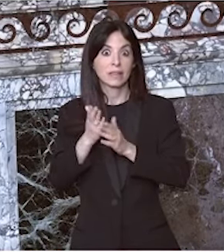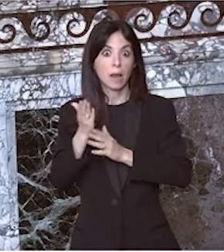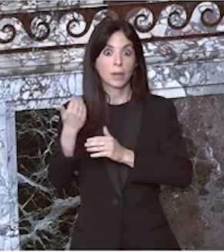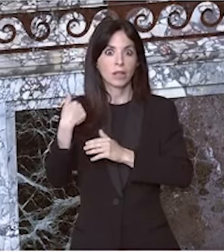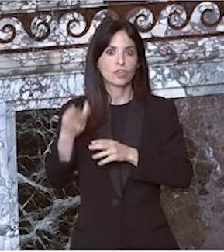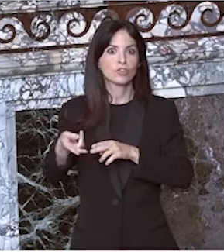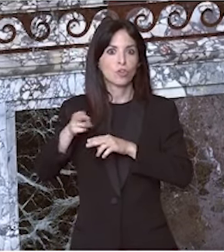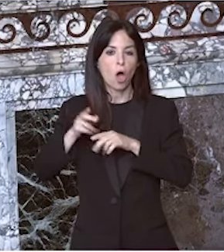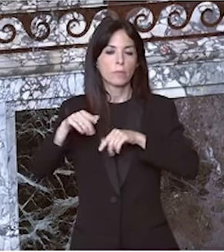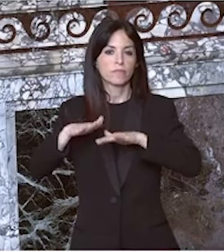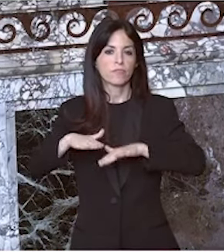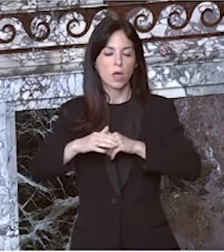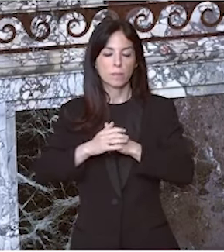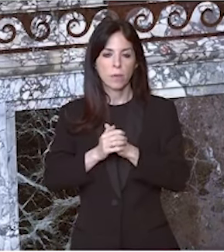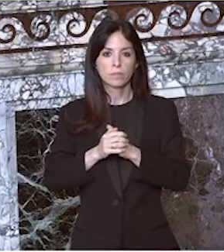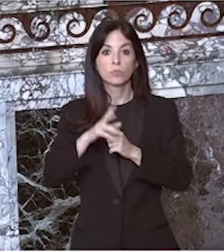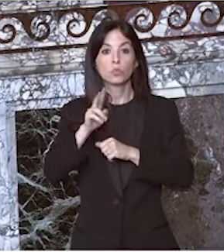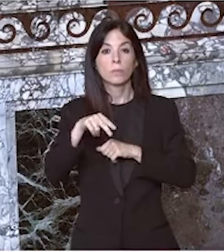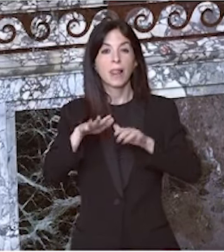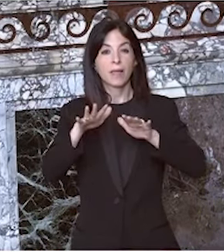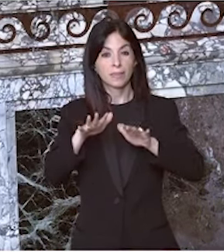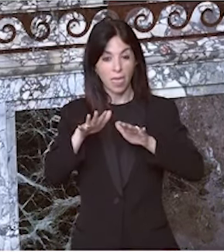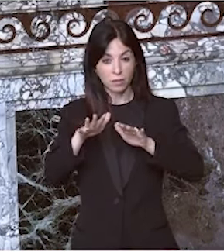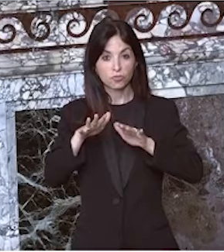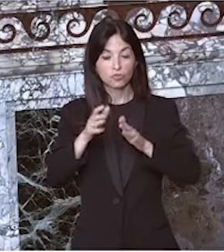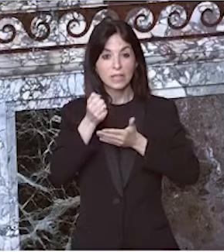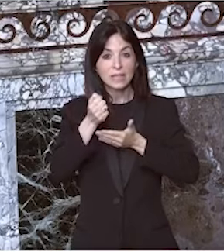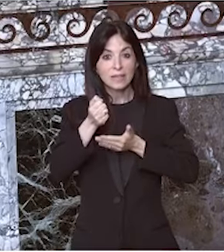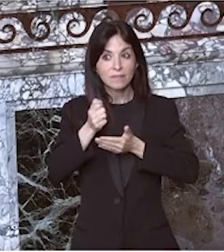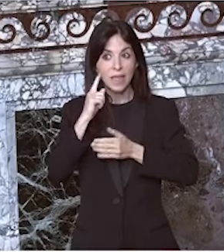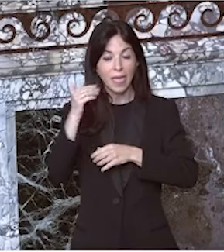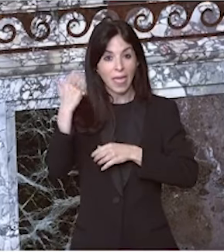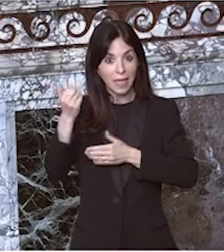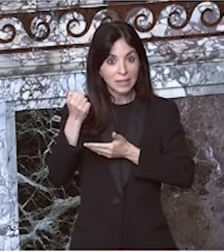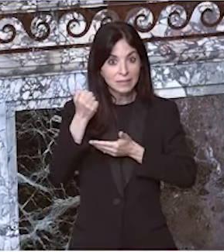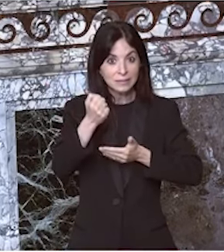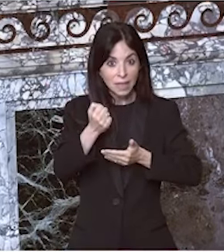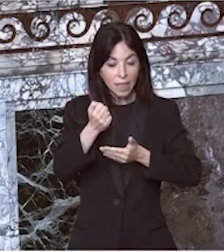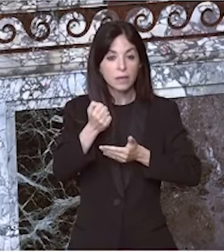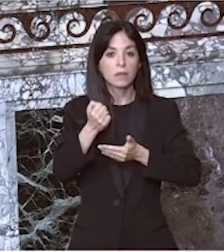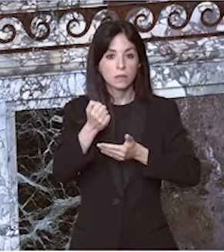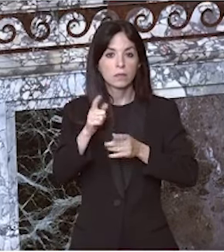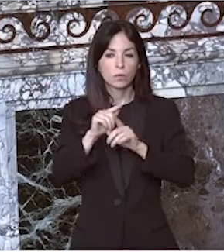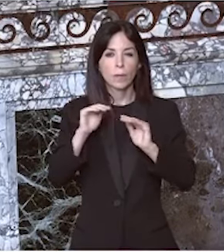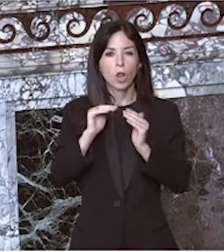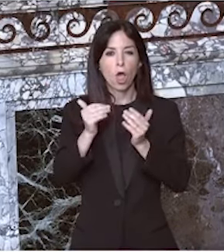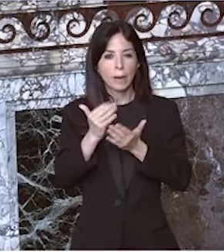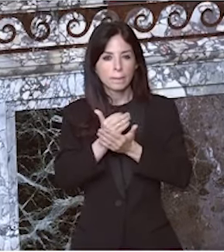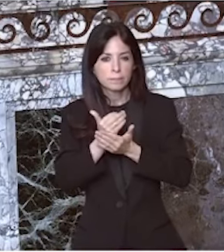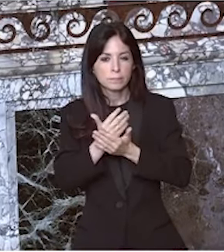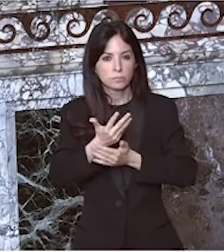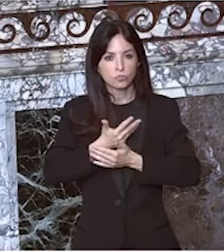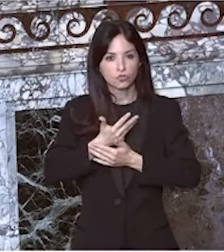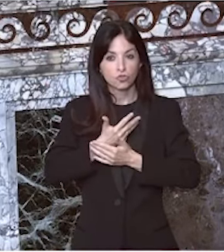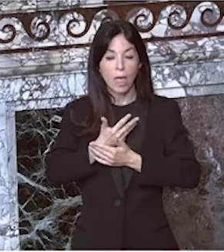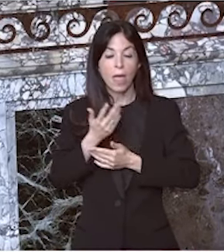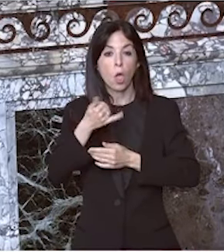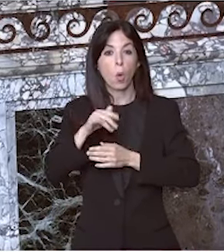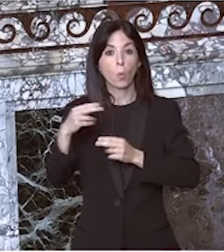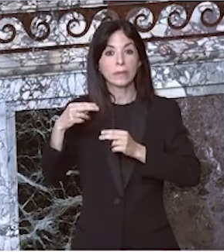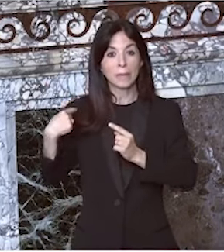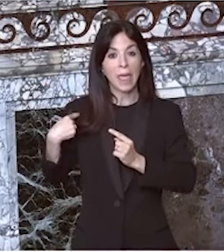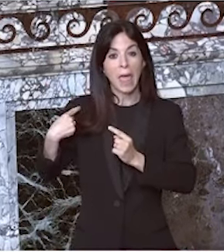precedenti. Dal 2010 gli investimenti diretti esteri hanno anch'essi ristagnato a livello globale. Negli ultimi